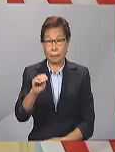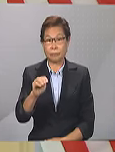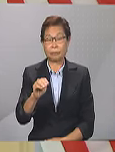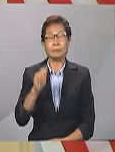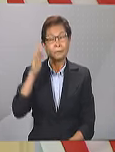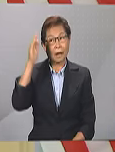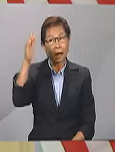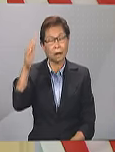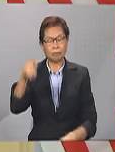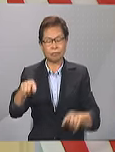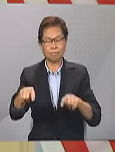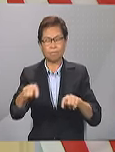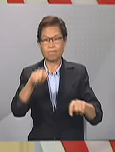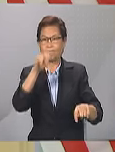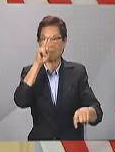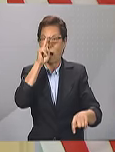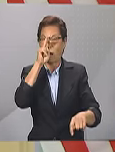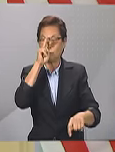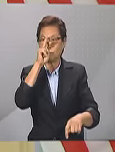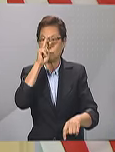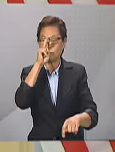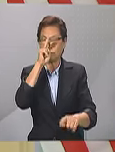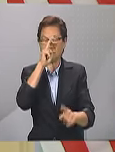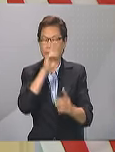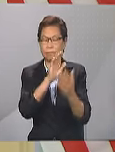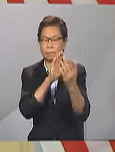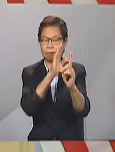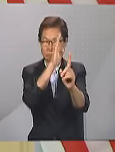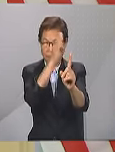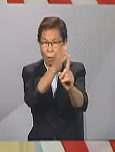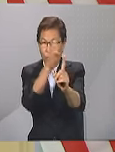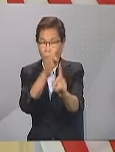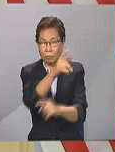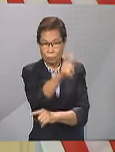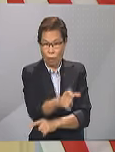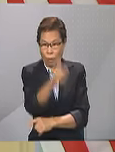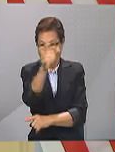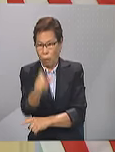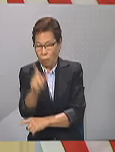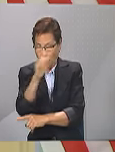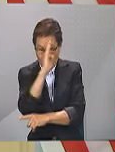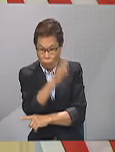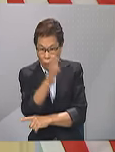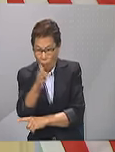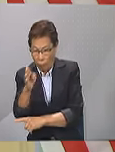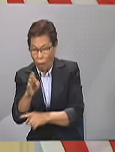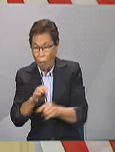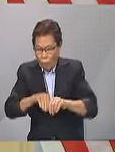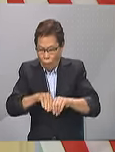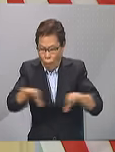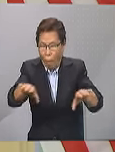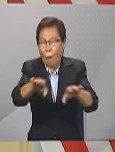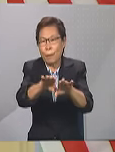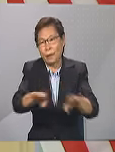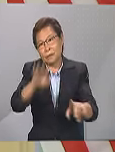akan bertindak tegas terhadap monyet mereka yang menyebarkan berita palsu mengenai